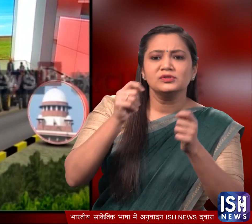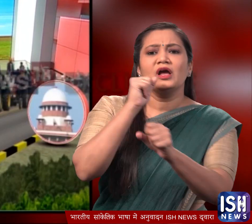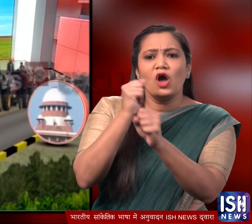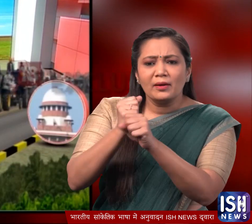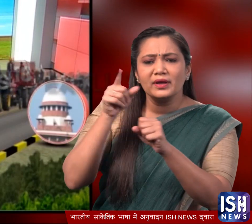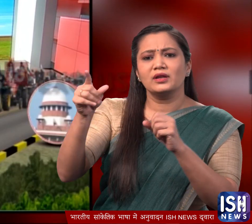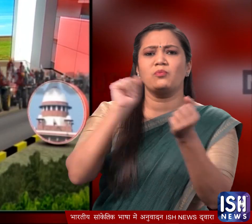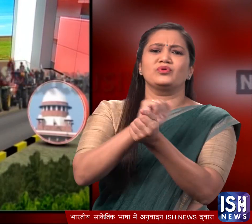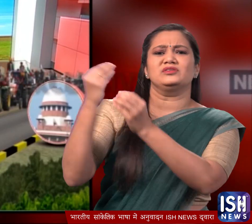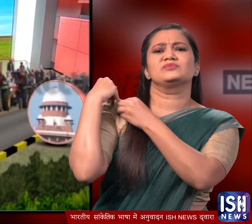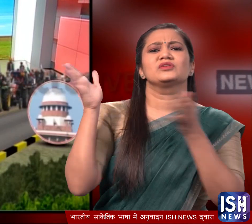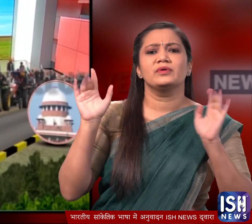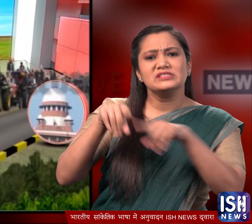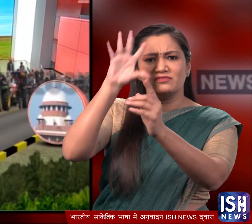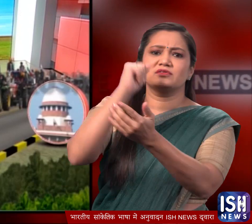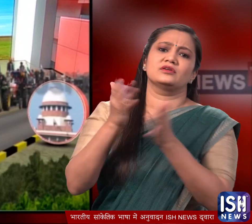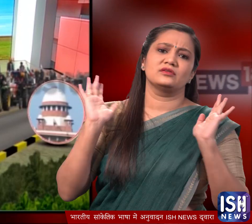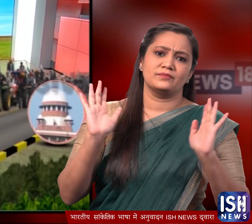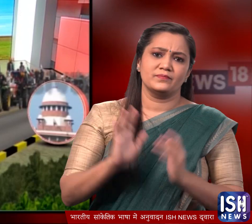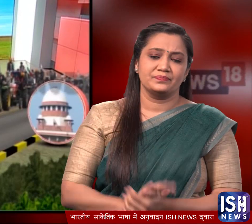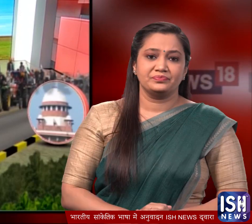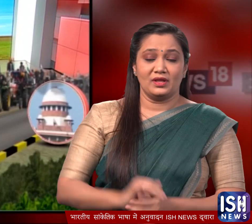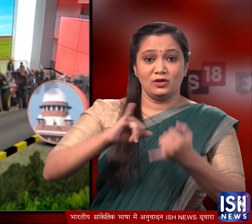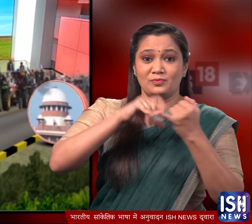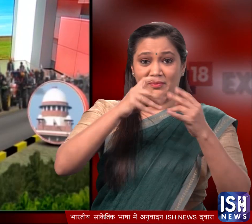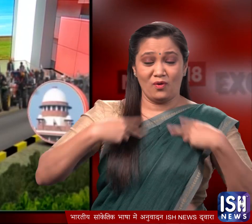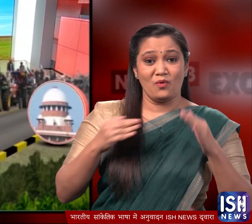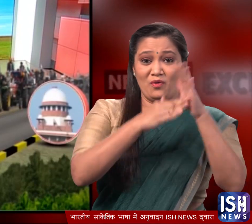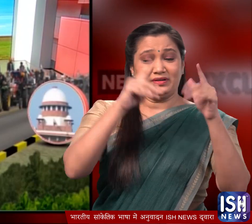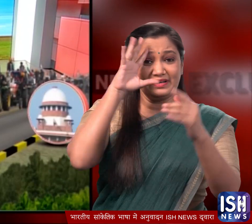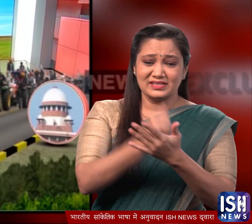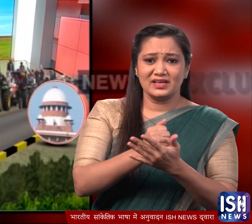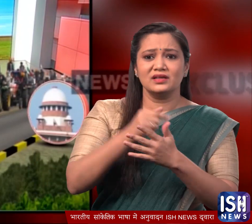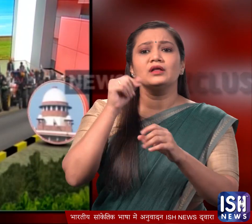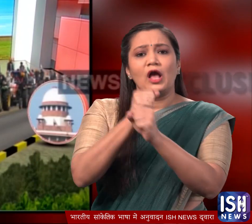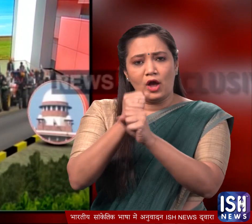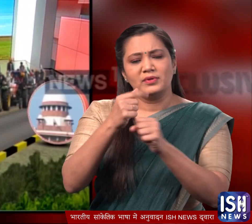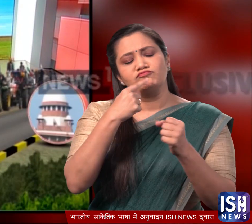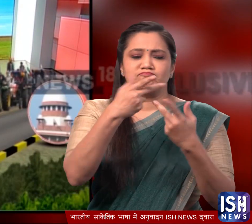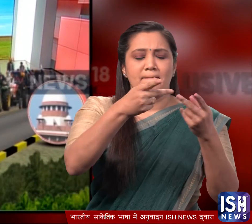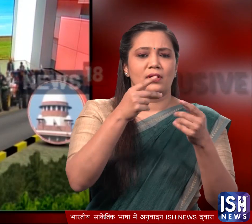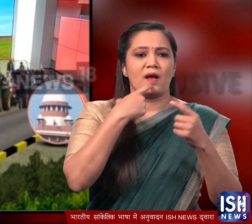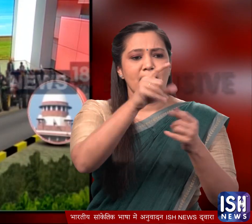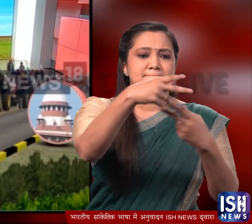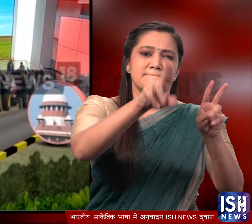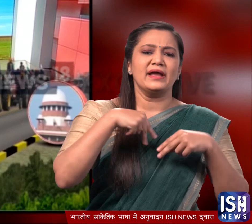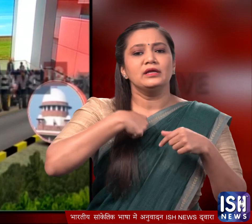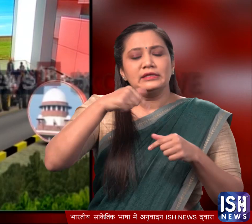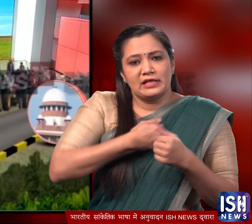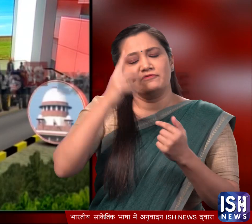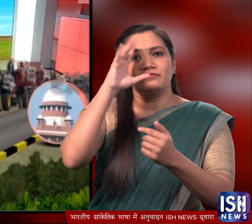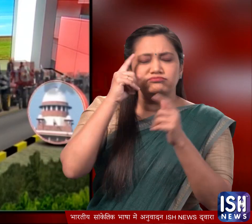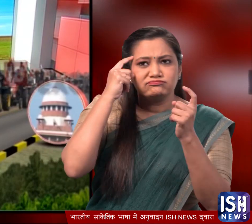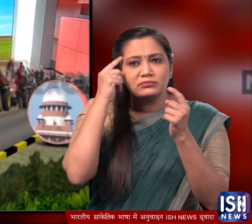रखना सरकार और पुलिस का अधिकार है, इसलिए वो उचित फैसला ले। सुप्रीम कोर्ट के इस रुख के बाद केंद्र सरकार ने अपनी याचिका वापस ले ली और कहा